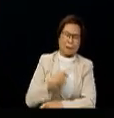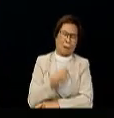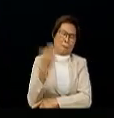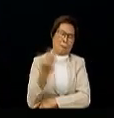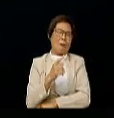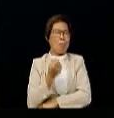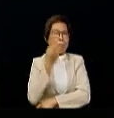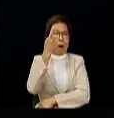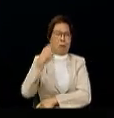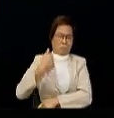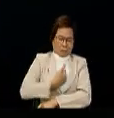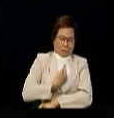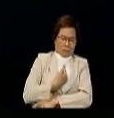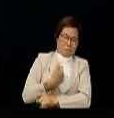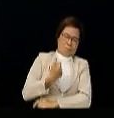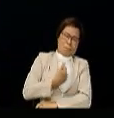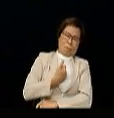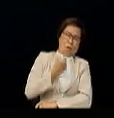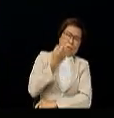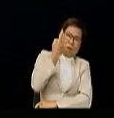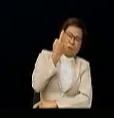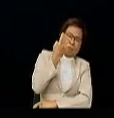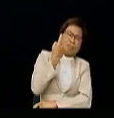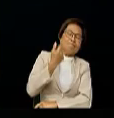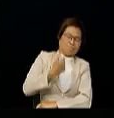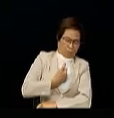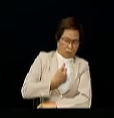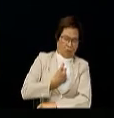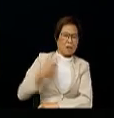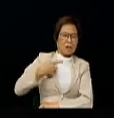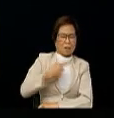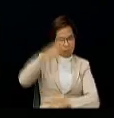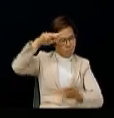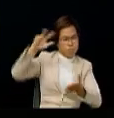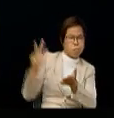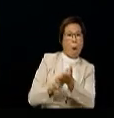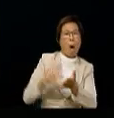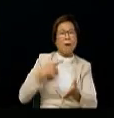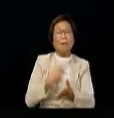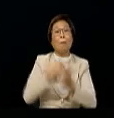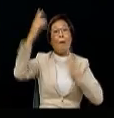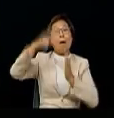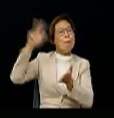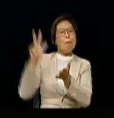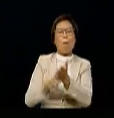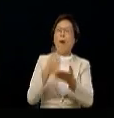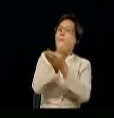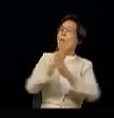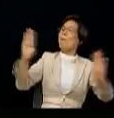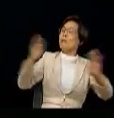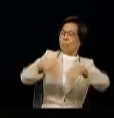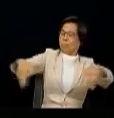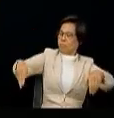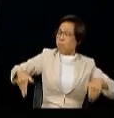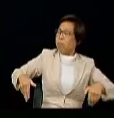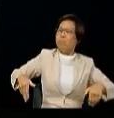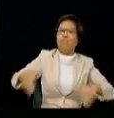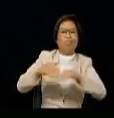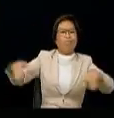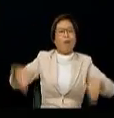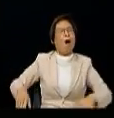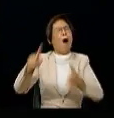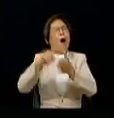kepahaman kita sendiri itu yang membolehkan kita buat pendirian yang bebasnya tentang Apapun saja